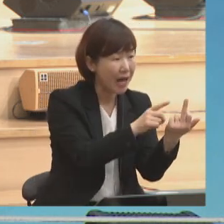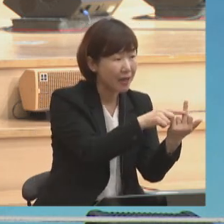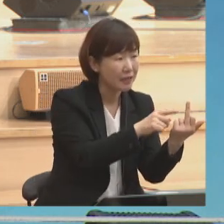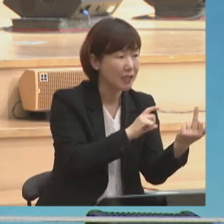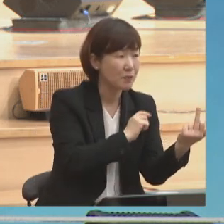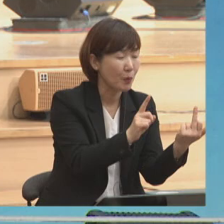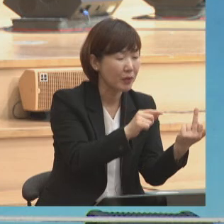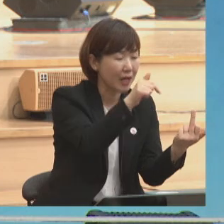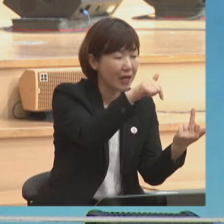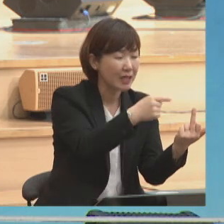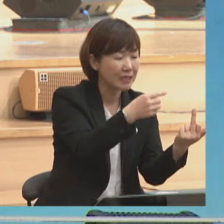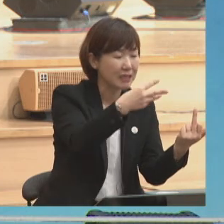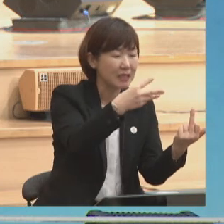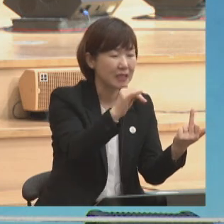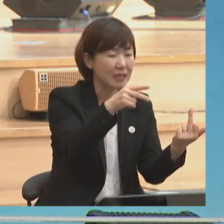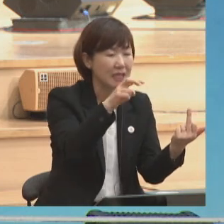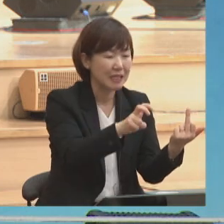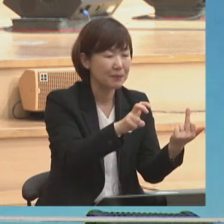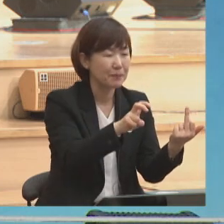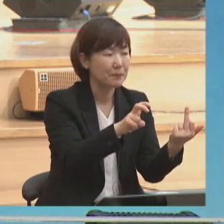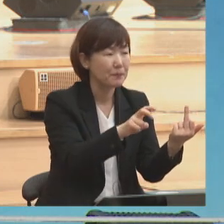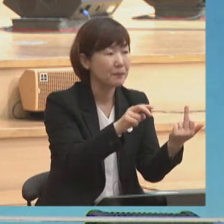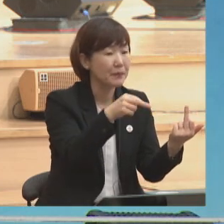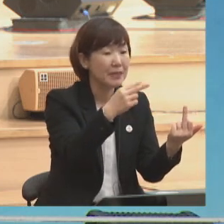그렇게 예배했던 그 산. 근데 예수님은